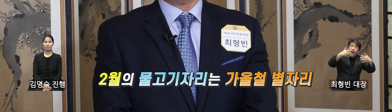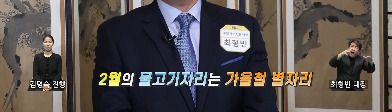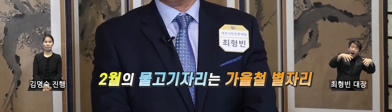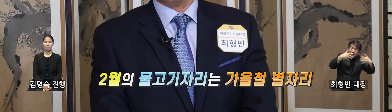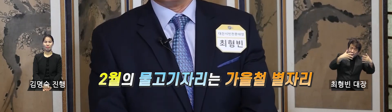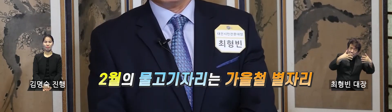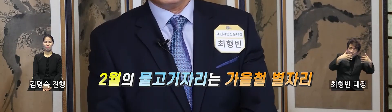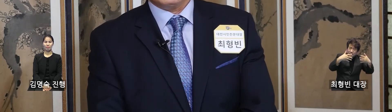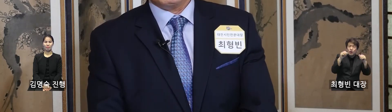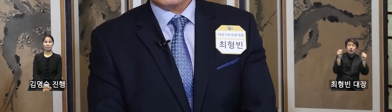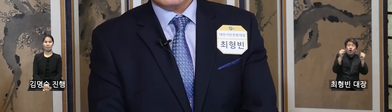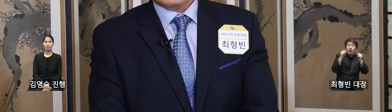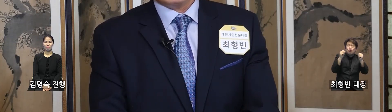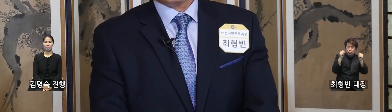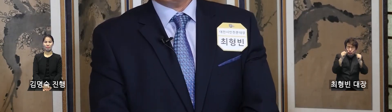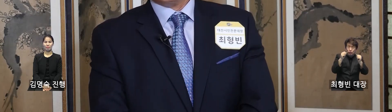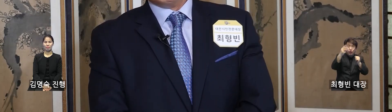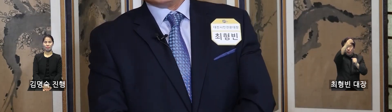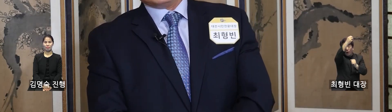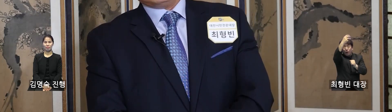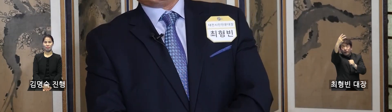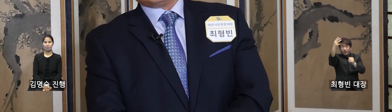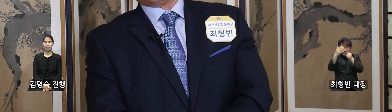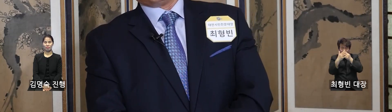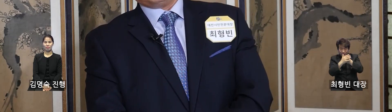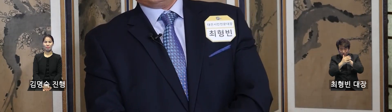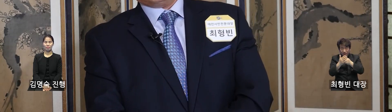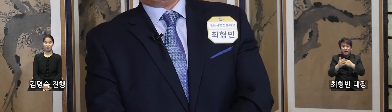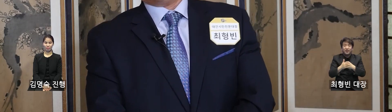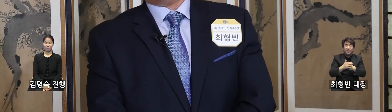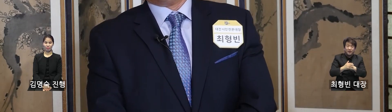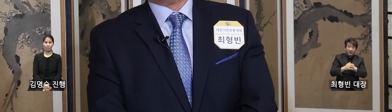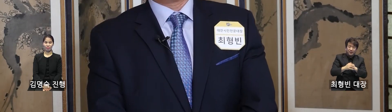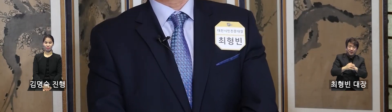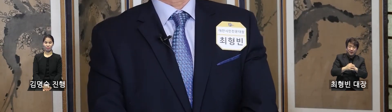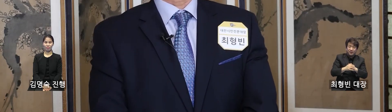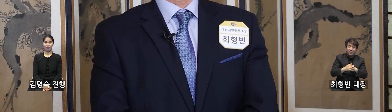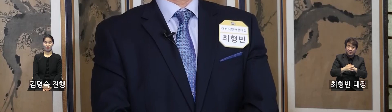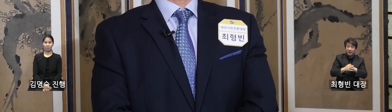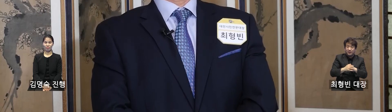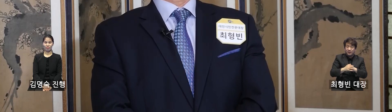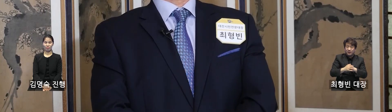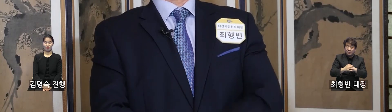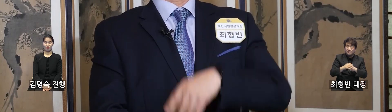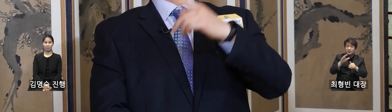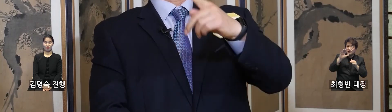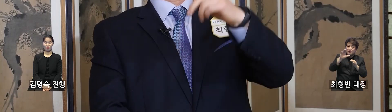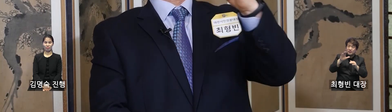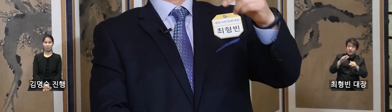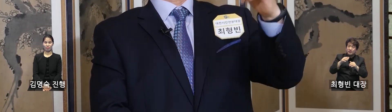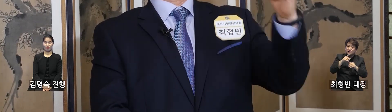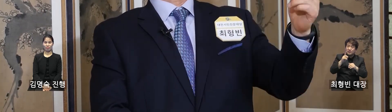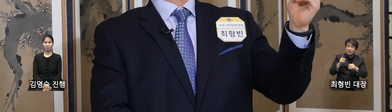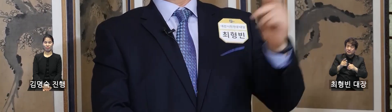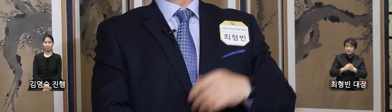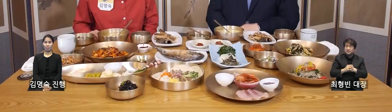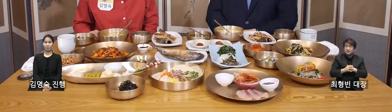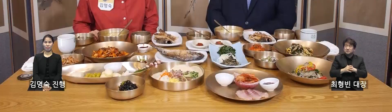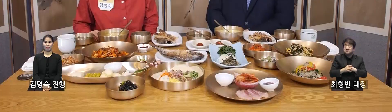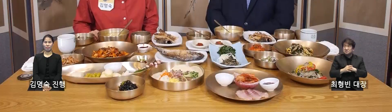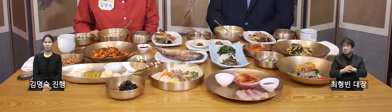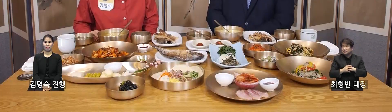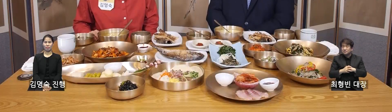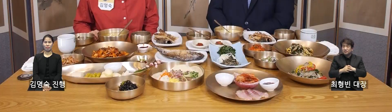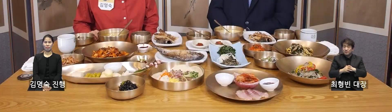겨울철 별자리 거든요 예 그럼 겨울철 별자리 중에서도 아 지금 그 때쯤이면 이렇게 그 안의